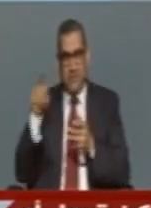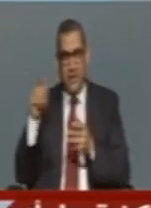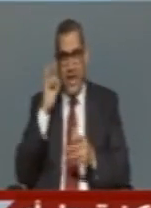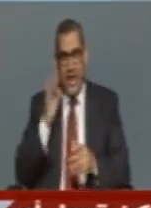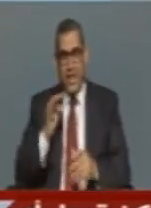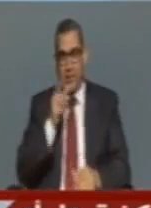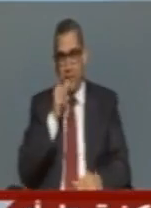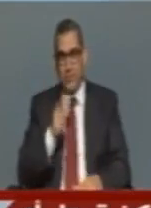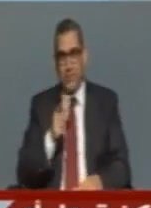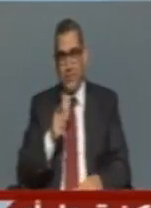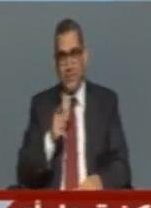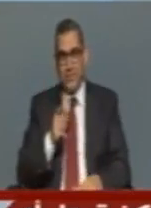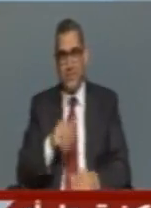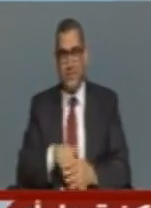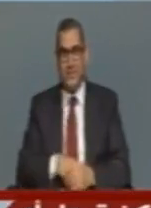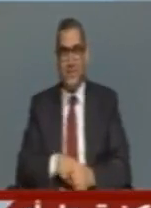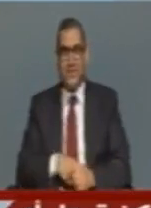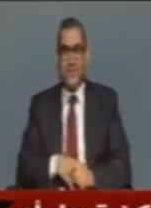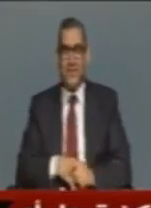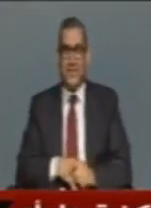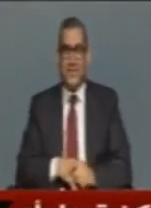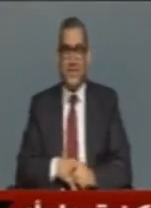والله